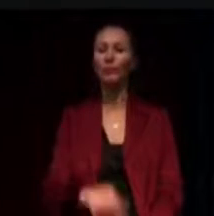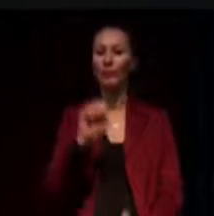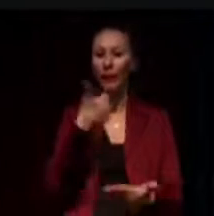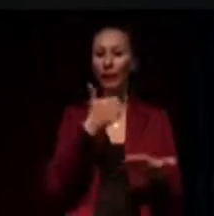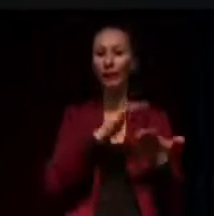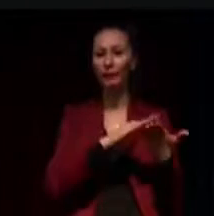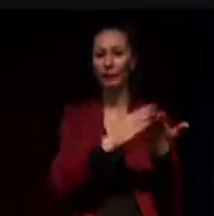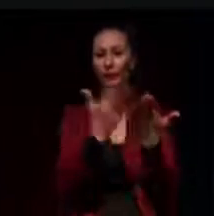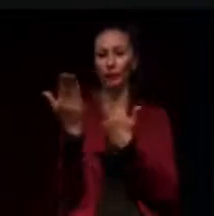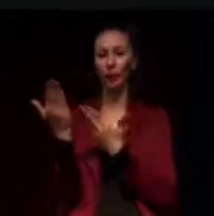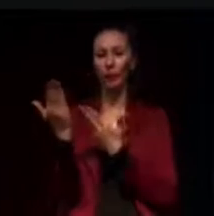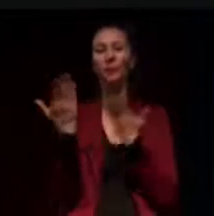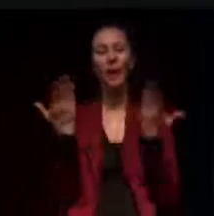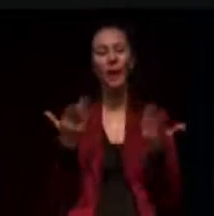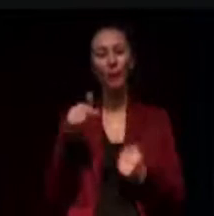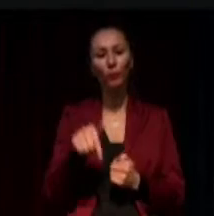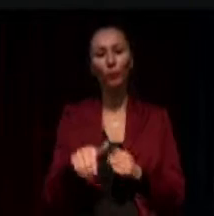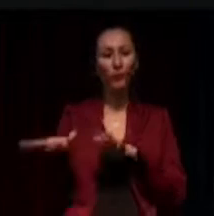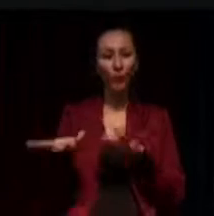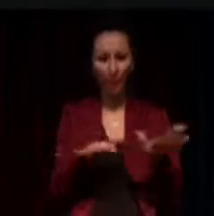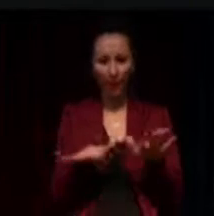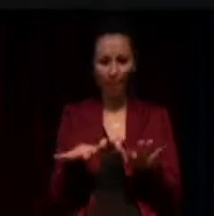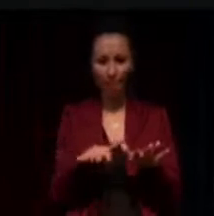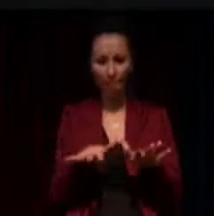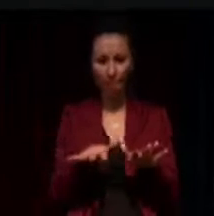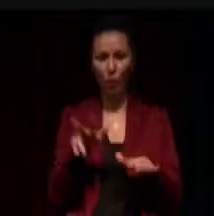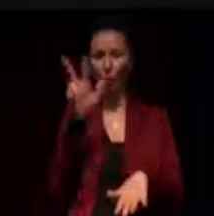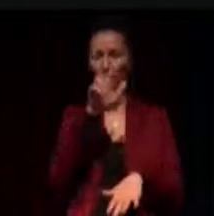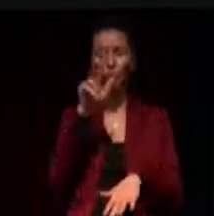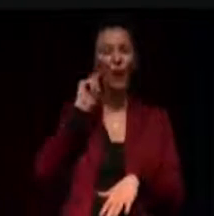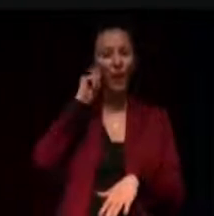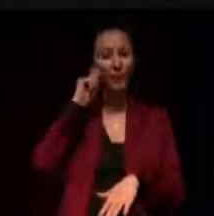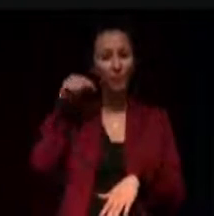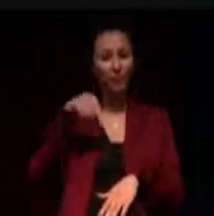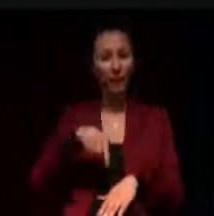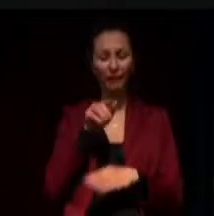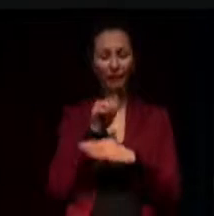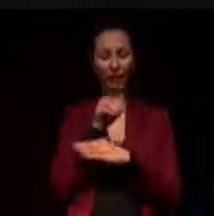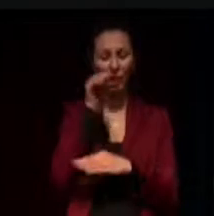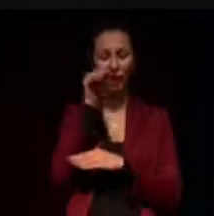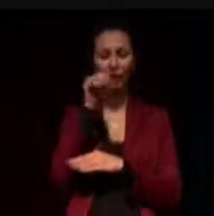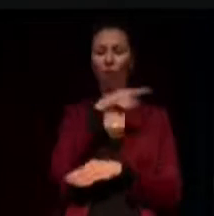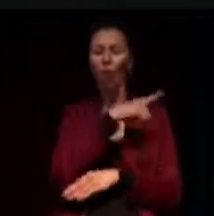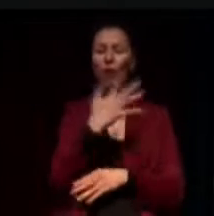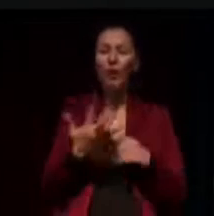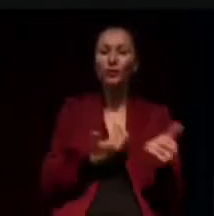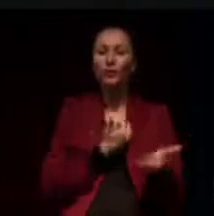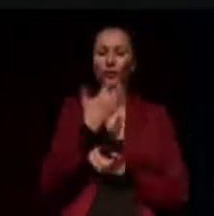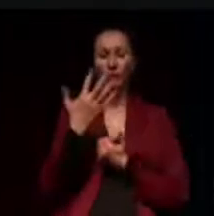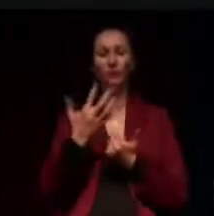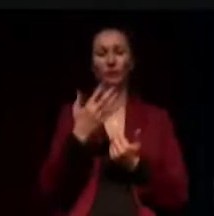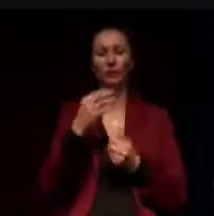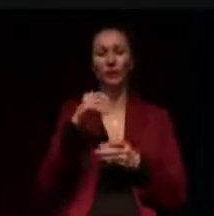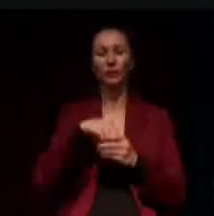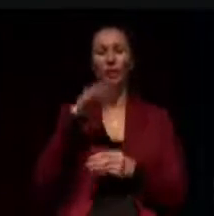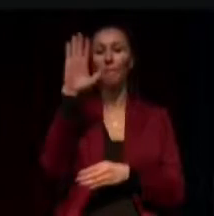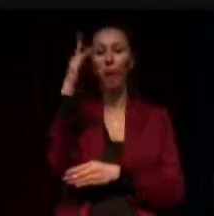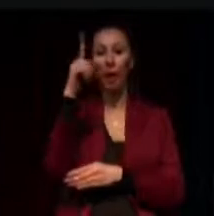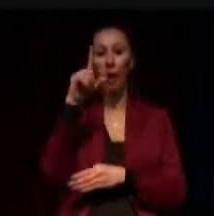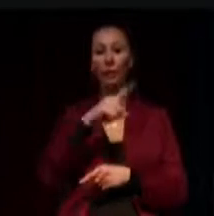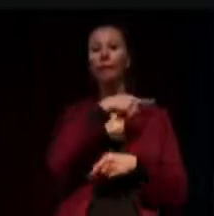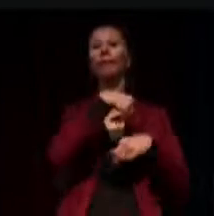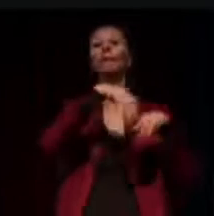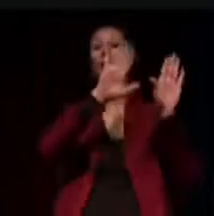Değerli arkadaşlar, eğer bu deprem 30 Ekim'de yaşanan o acı hadise Bayraklı'da